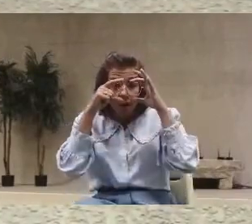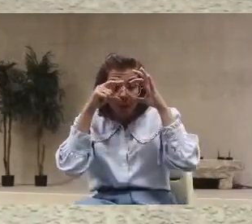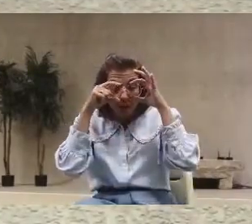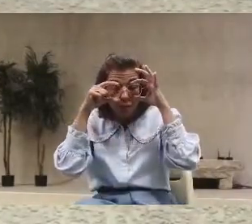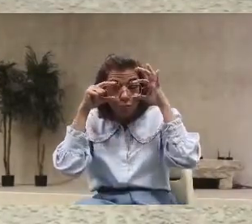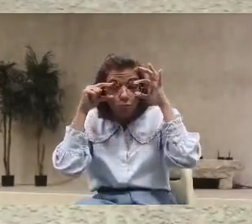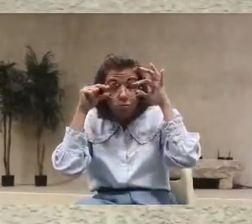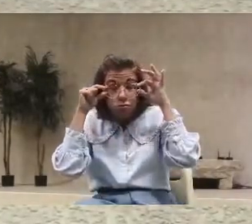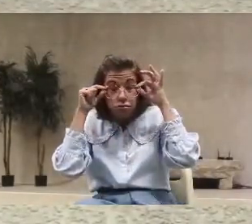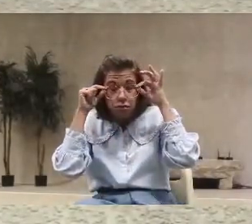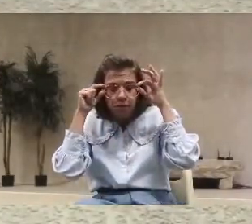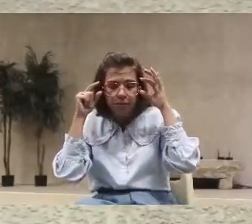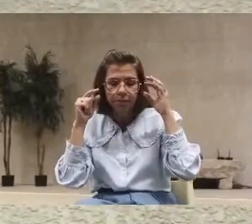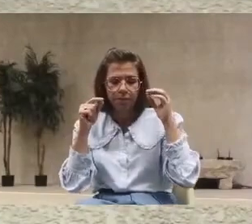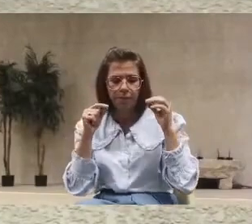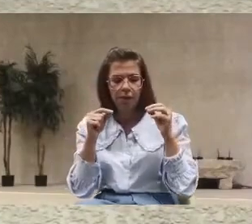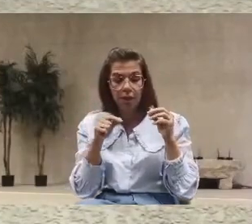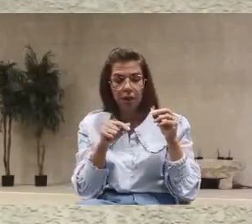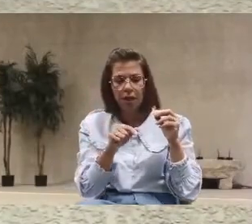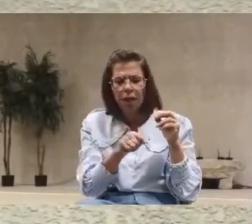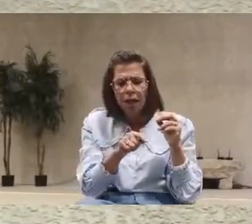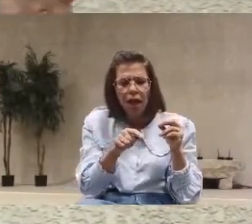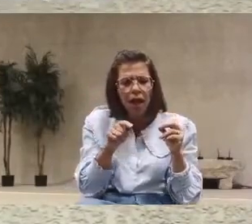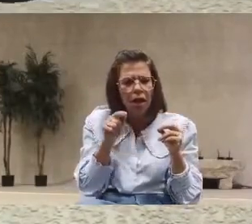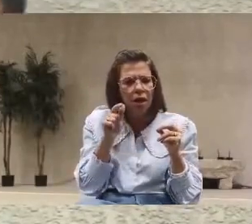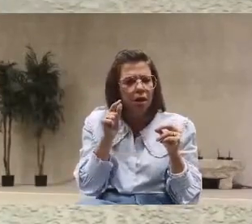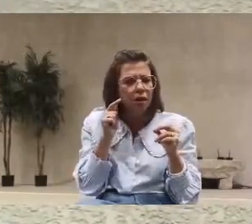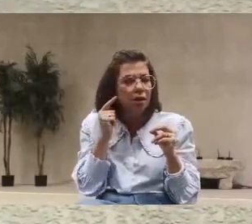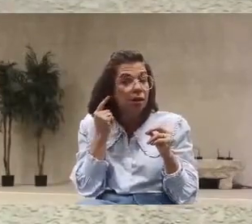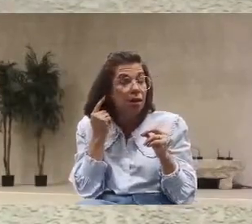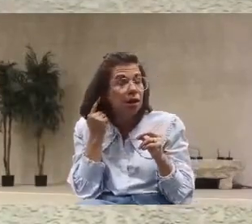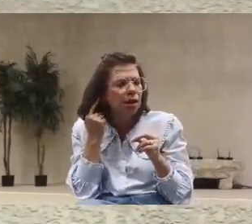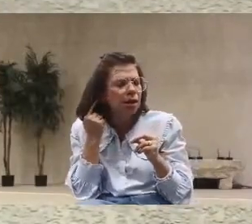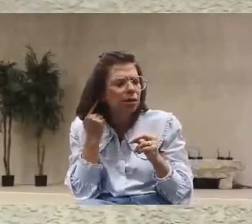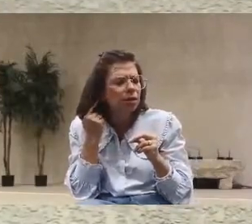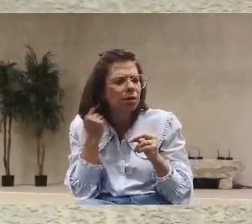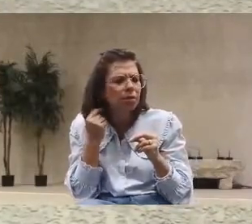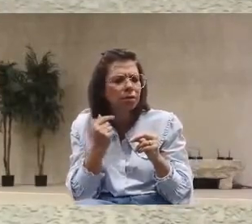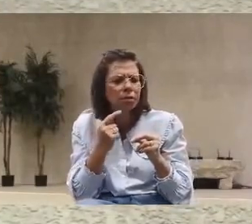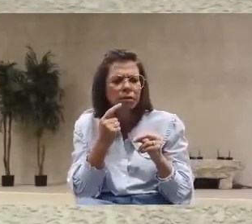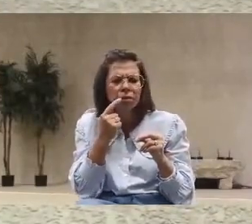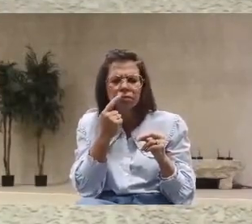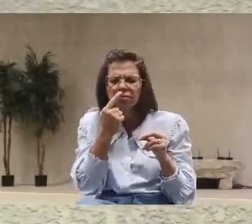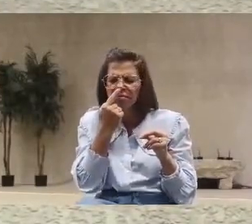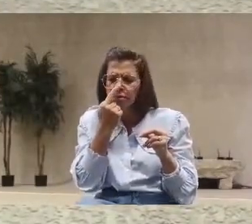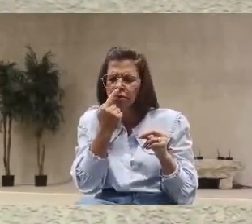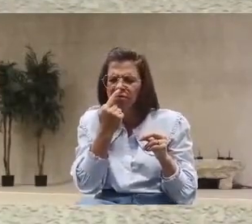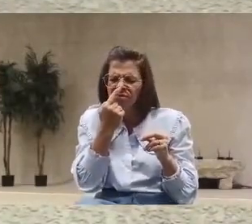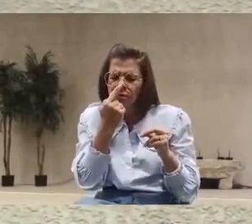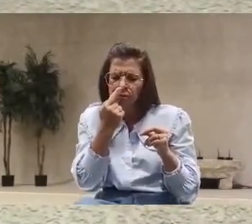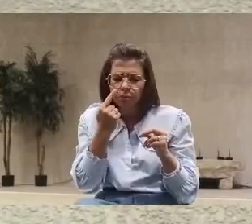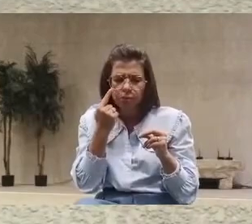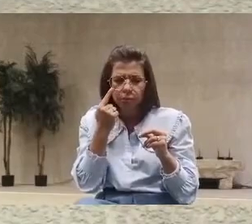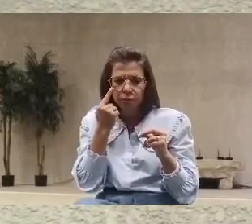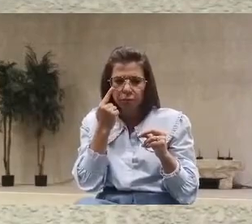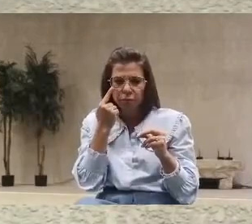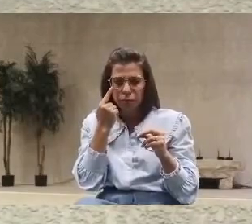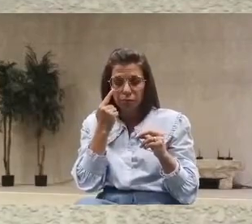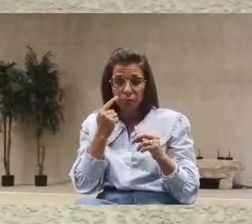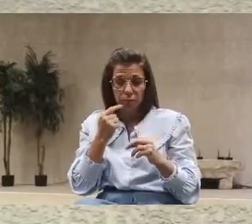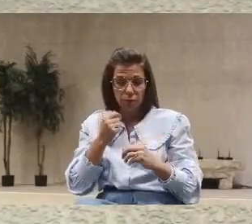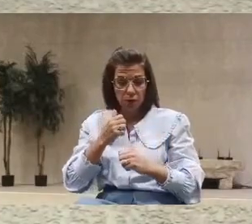quelqu'un reniflé elle dit tu peux y aller vas-y et le jeune soldat dit non je peux pas